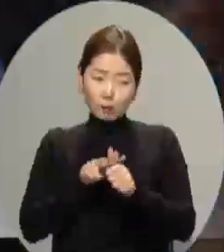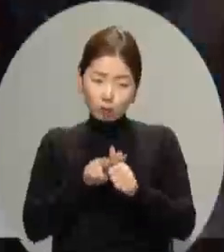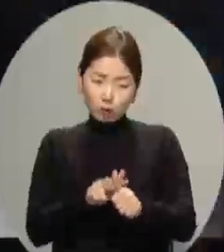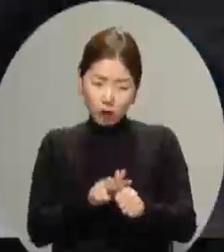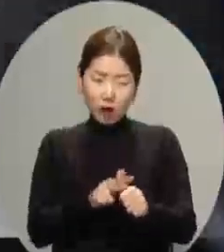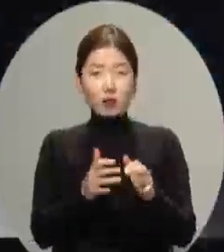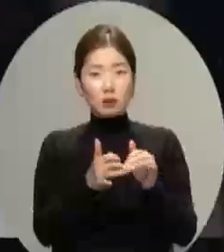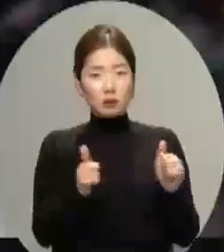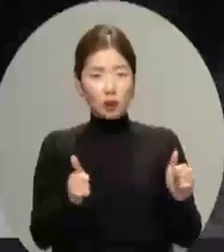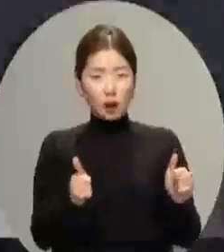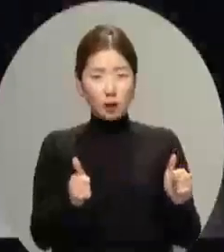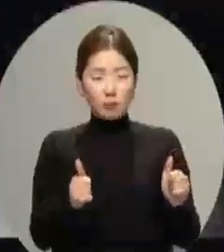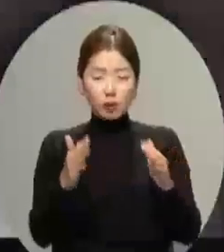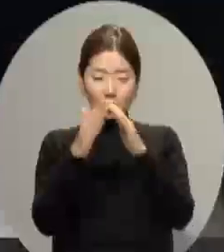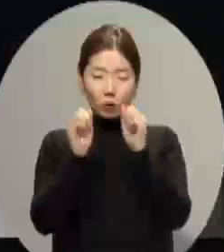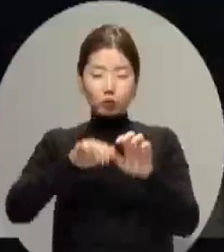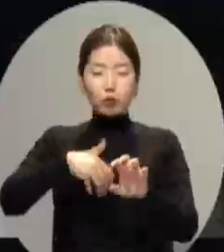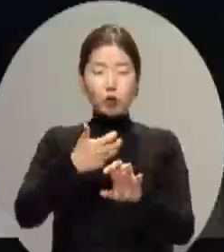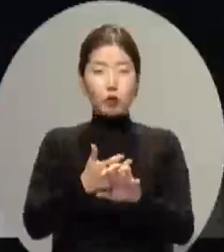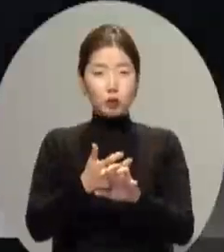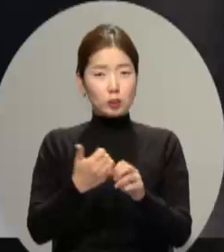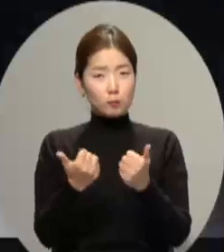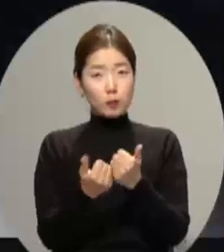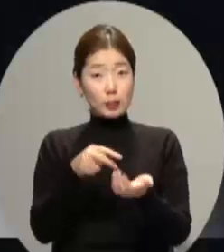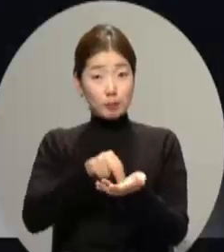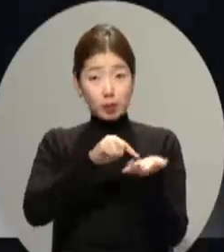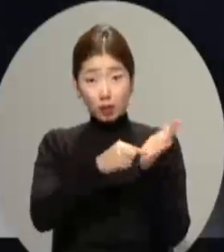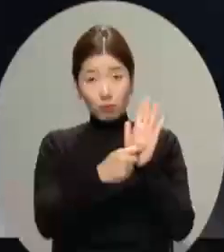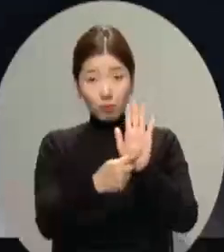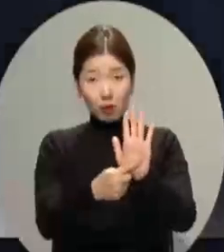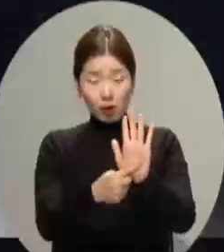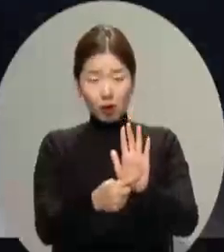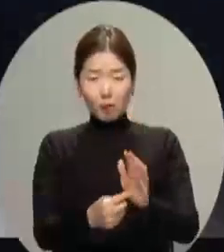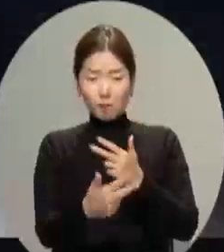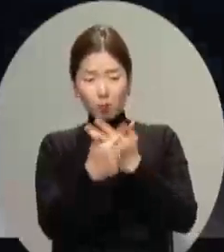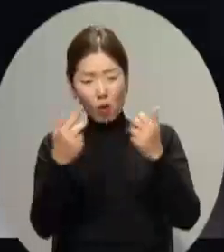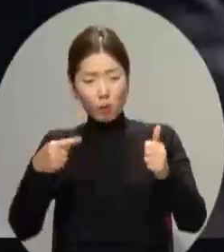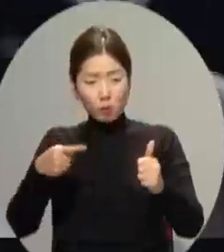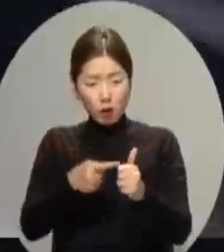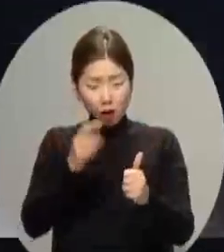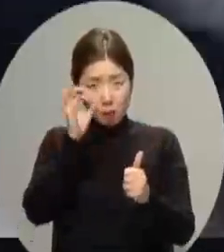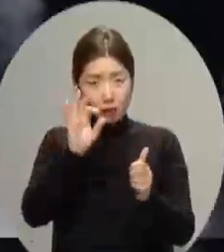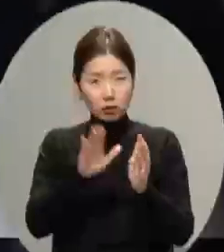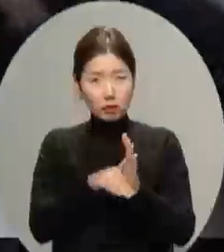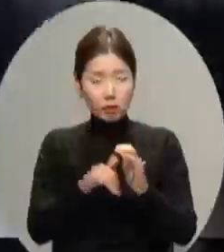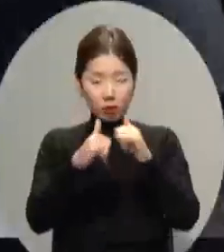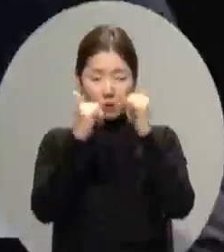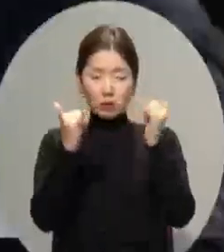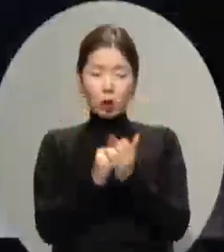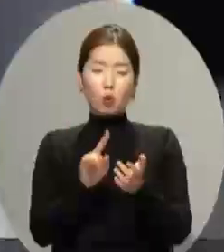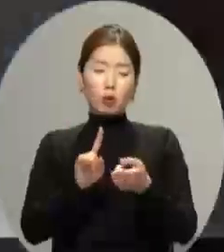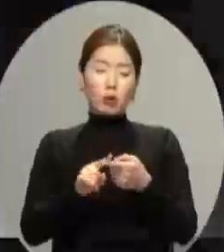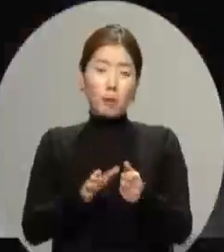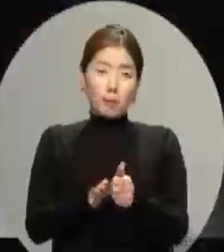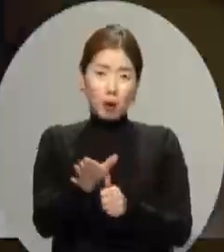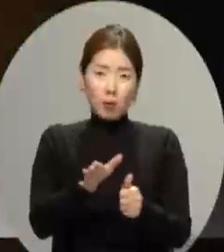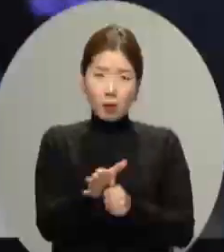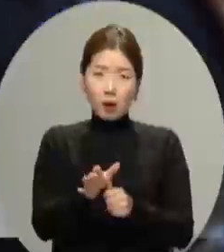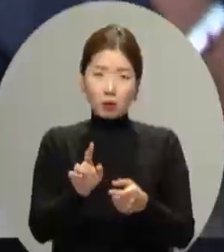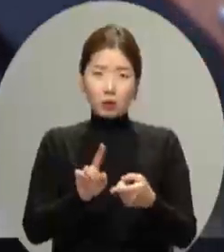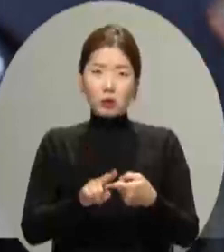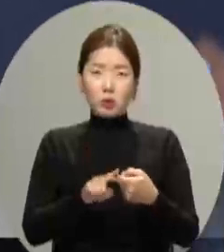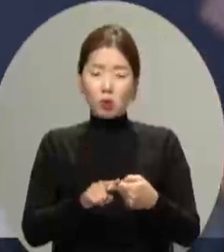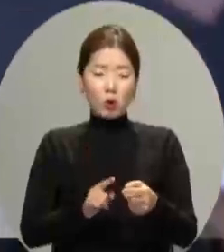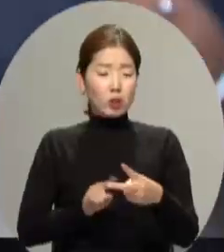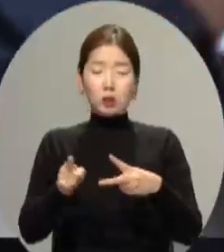예정자와 더민주 전북 혁신 회의는 입장문을 내고 이대표 피습 사건은 민주 사회에 대한 테러이자 결코 용납할 수